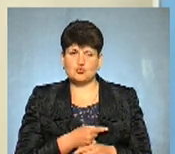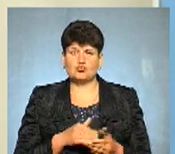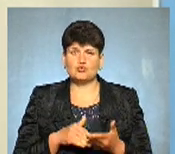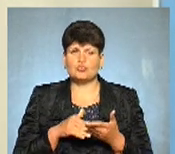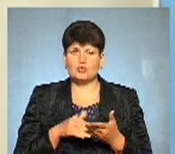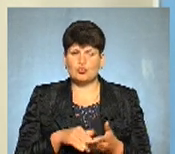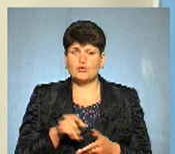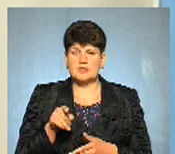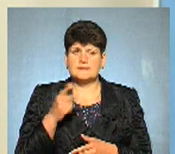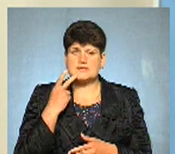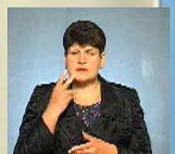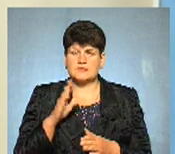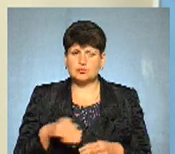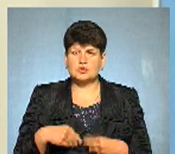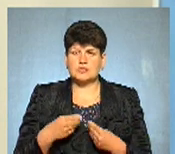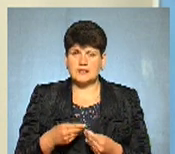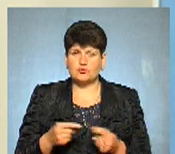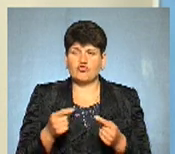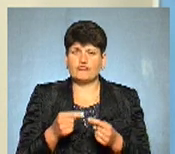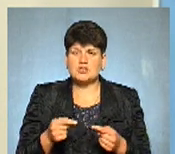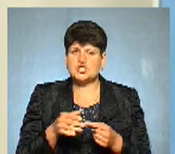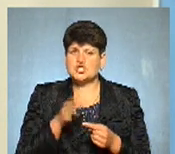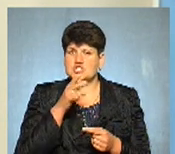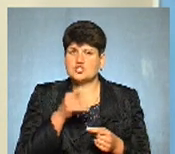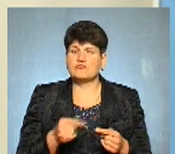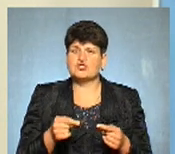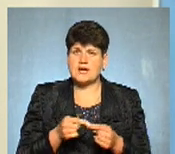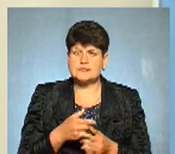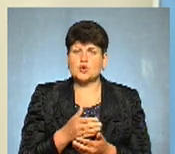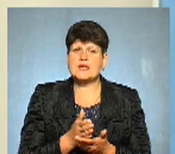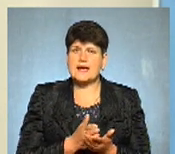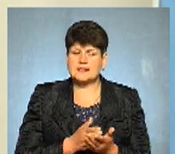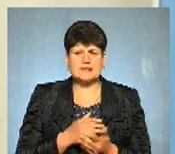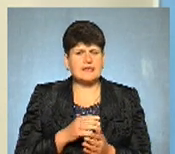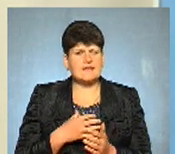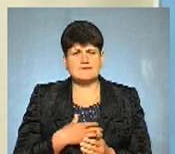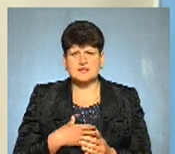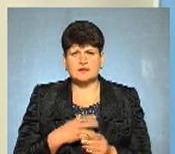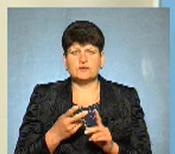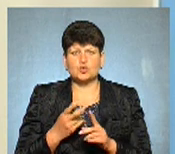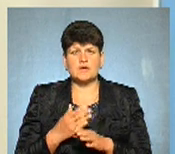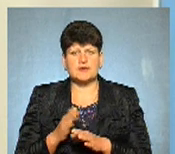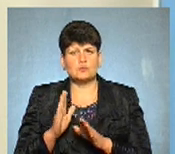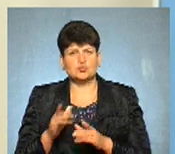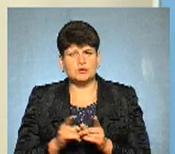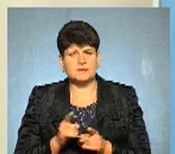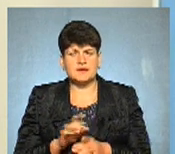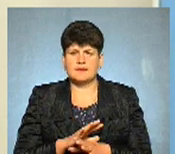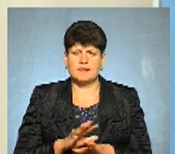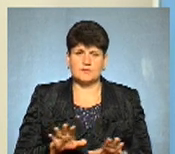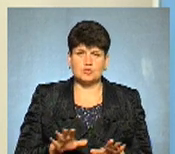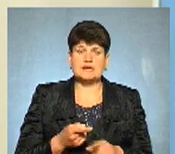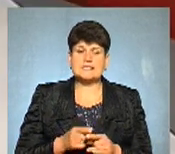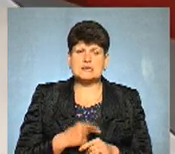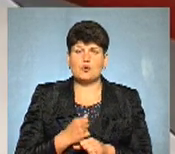допомогу їм завжди буде надано вчасно і якісно. Це не впливає на те, чи буде другий етап реформи зараз змінюватися, чи не має змінюватися. Це є